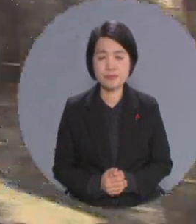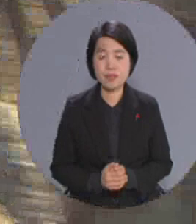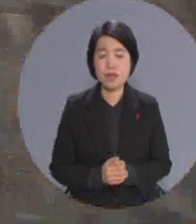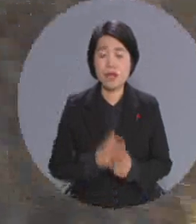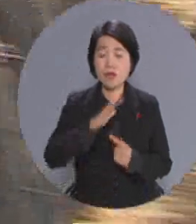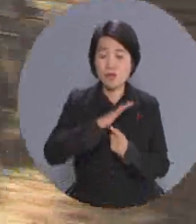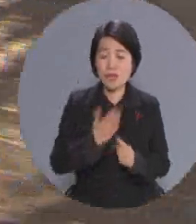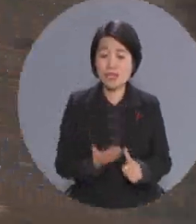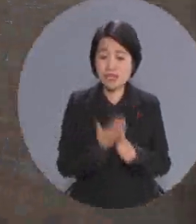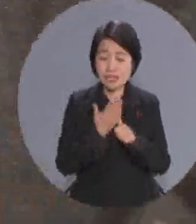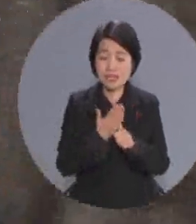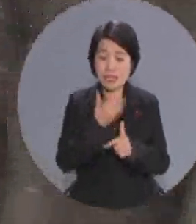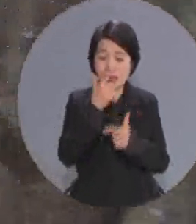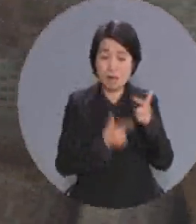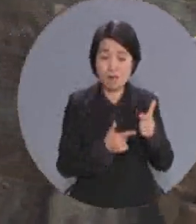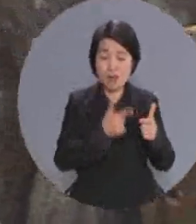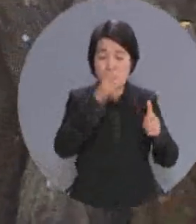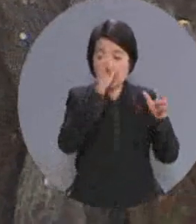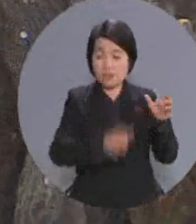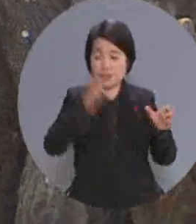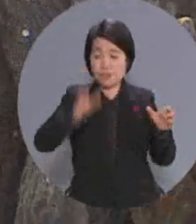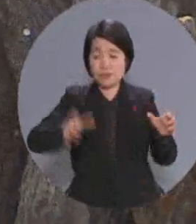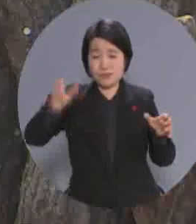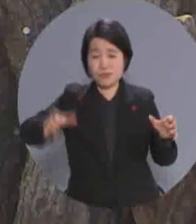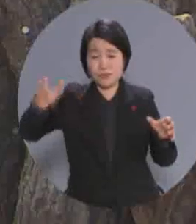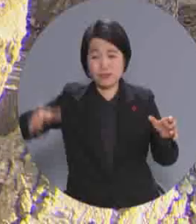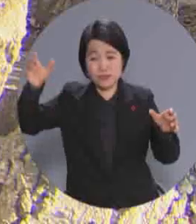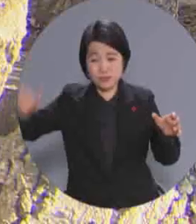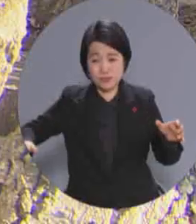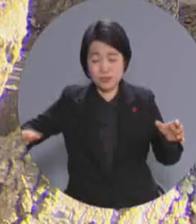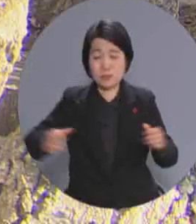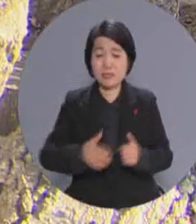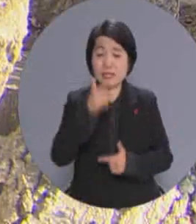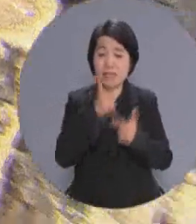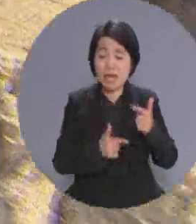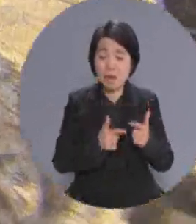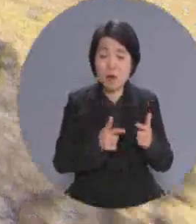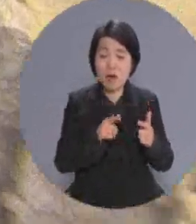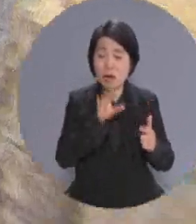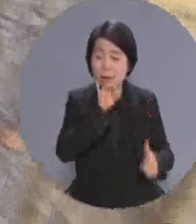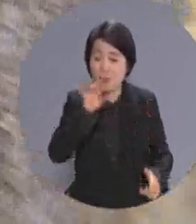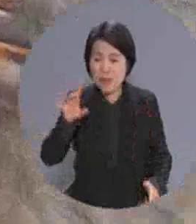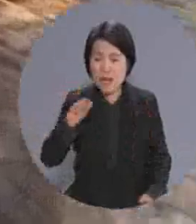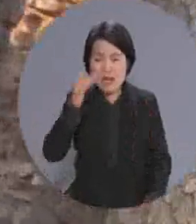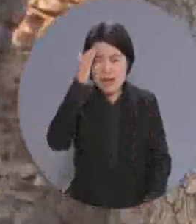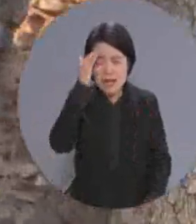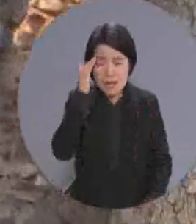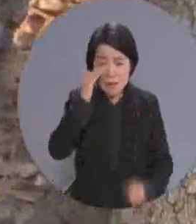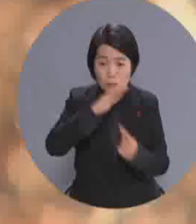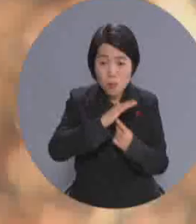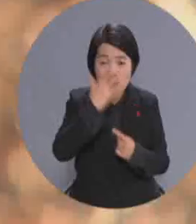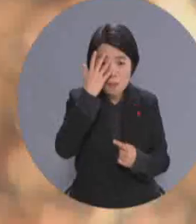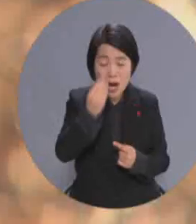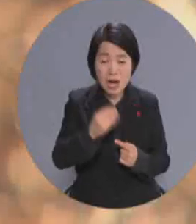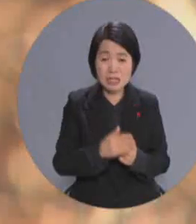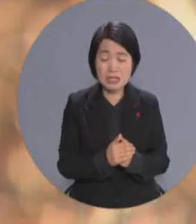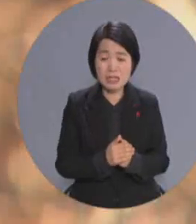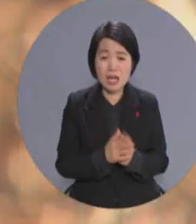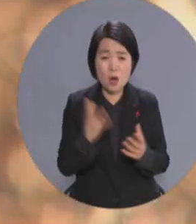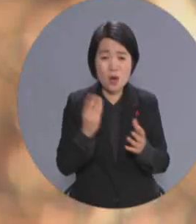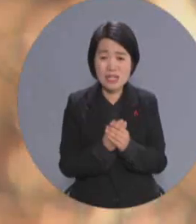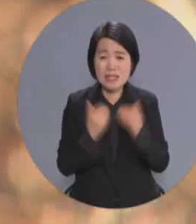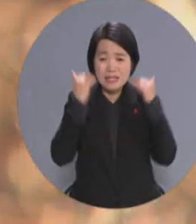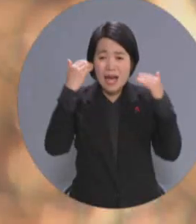표고버섯을 키우는 통나무가 일렬로 끝없이 펼쳐져 있습니다. 나무 사이사이에는 검은색의 표고가 눈에 띄고 덜 자란 버섯도